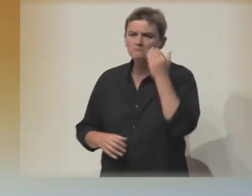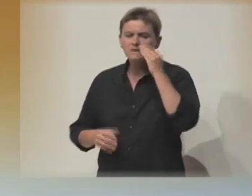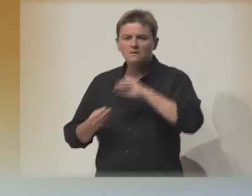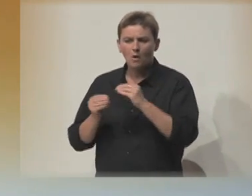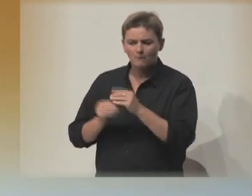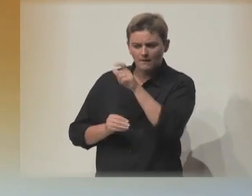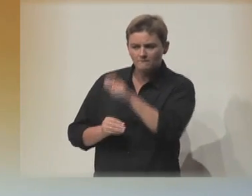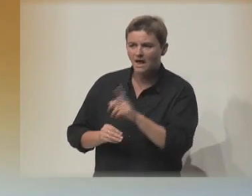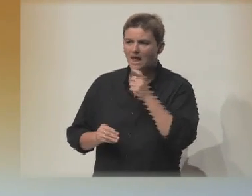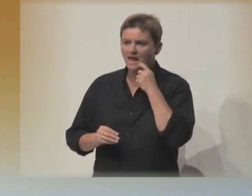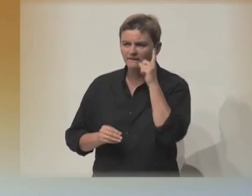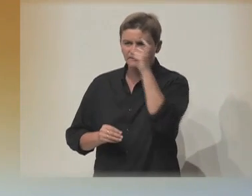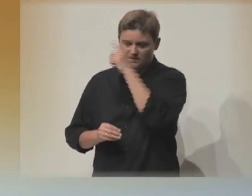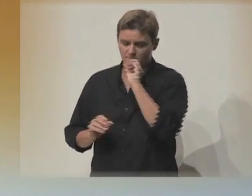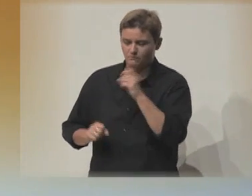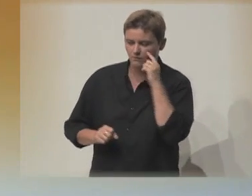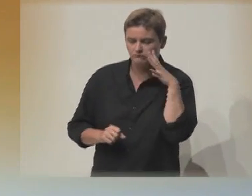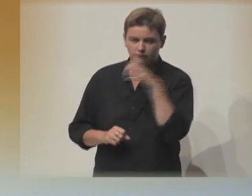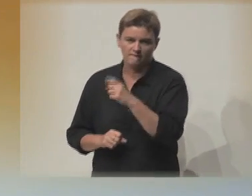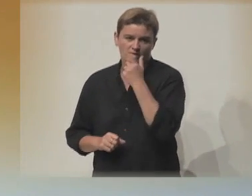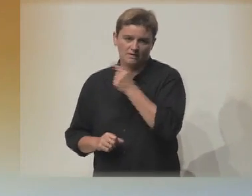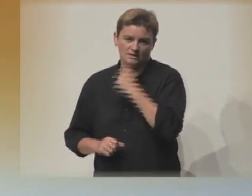des difficultés.